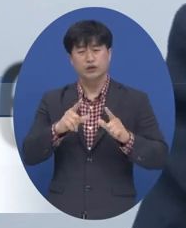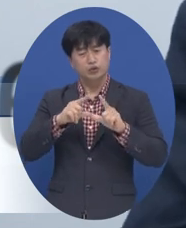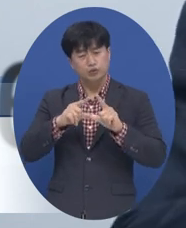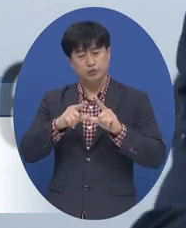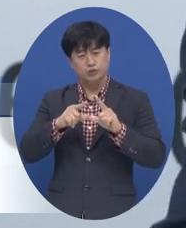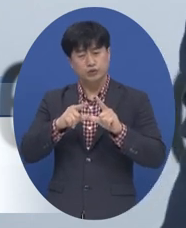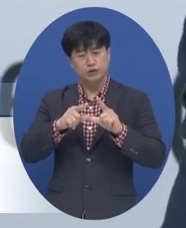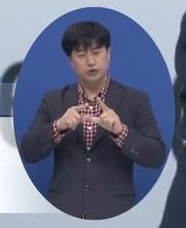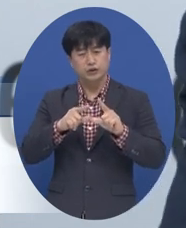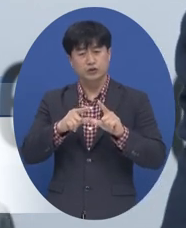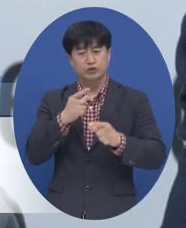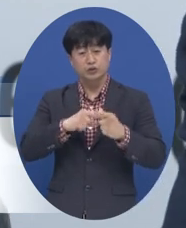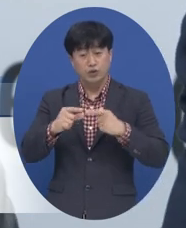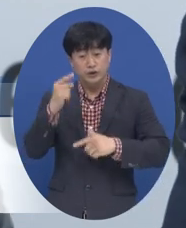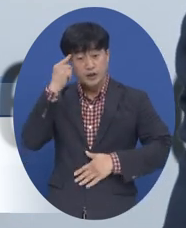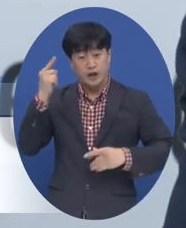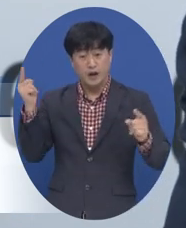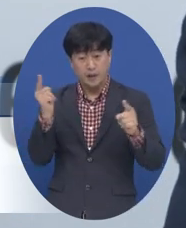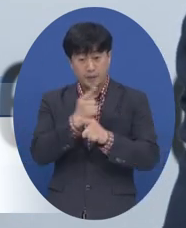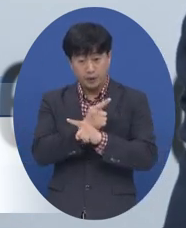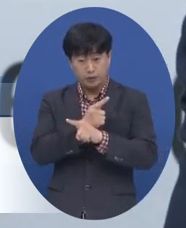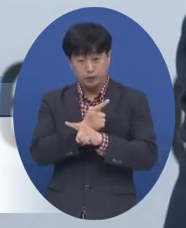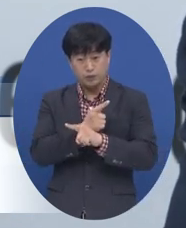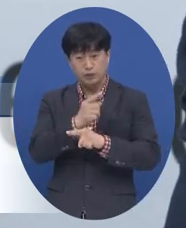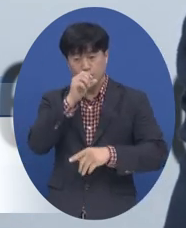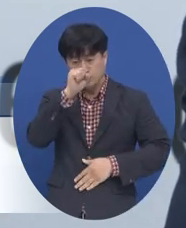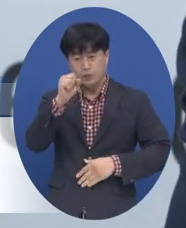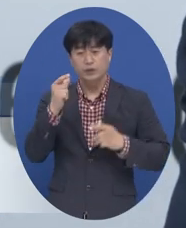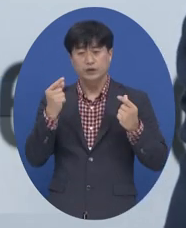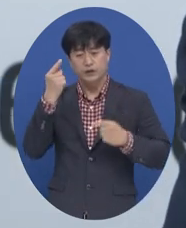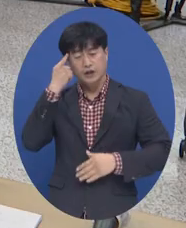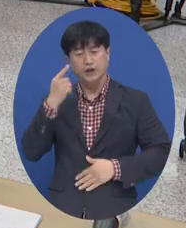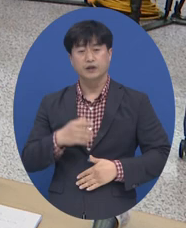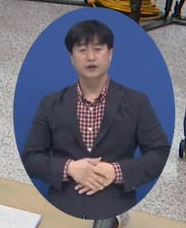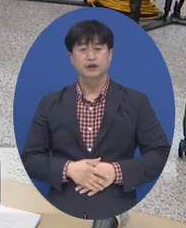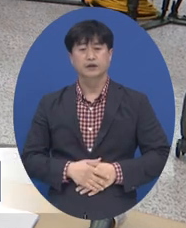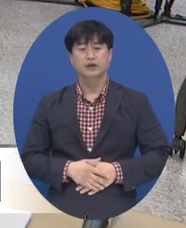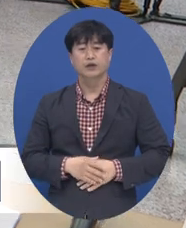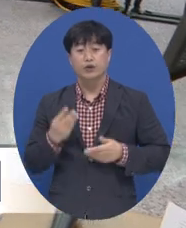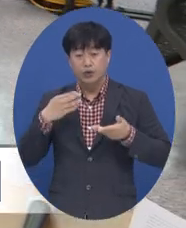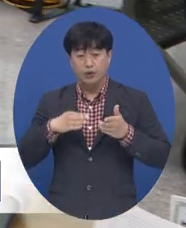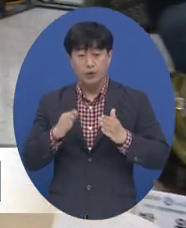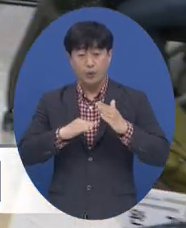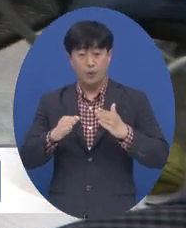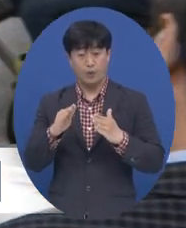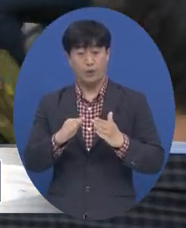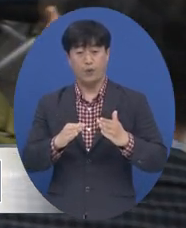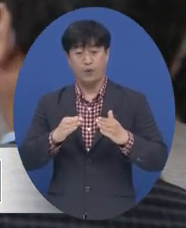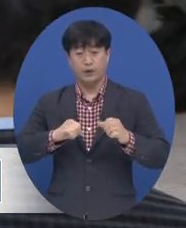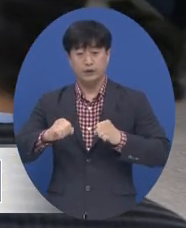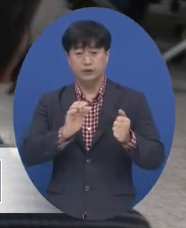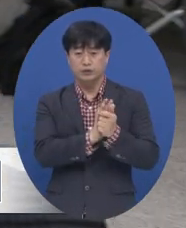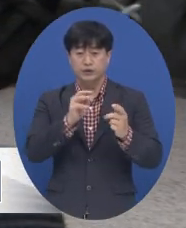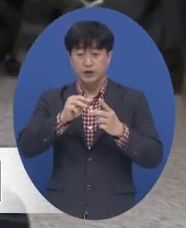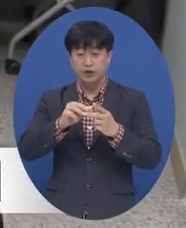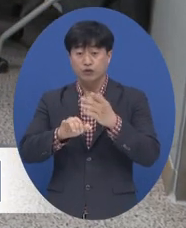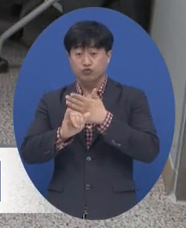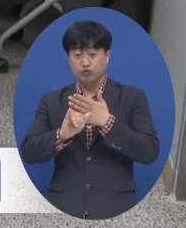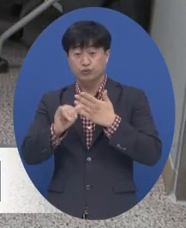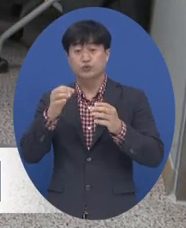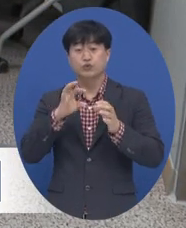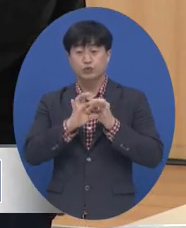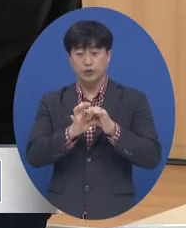않는 이런 부분들이 조금 더 인식에 대한 변화들이 좀 있었으면 좋겠다 경기도 공익활동 지원 센터 유튜브 채널을 통해